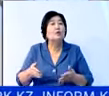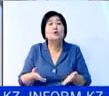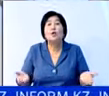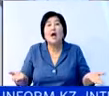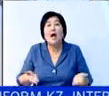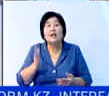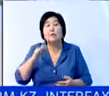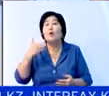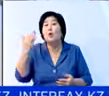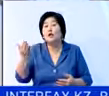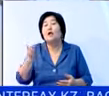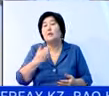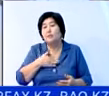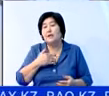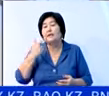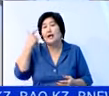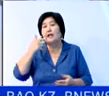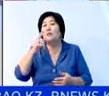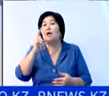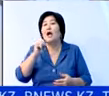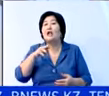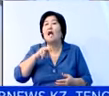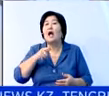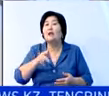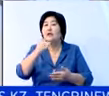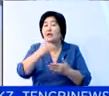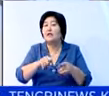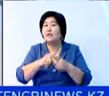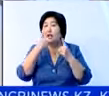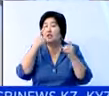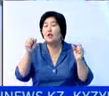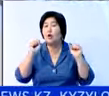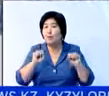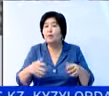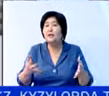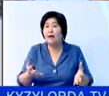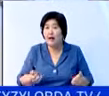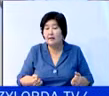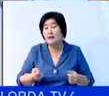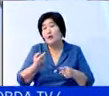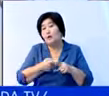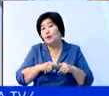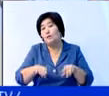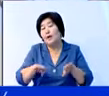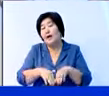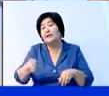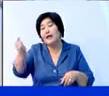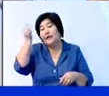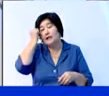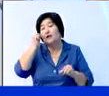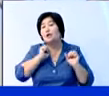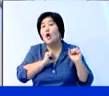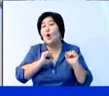болады ол жақта. Соны біз ғылыми каталог ретінде жариялауға мүмкіндік алдық. Сонымен қатар мынау ескерткіштерді